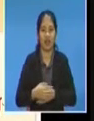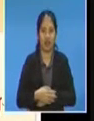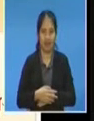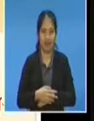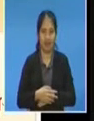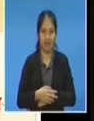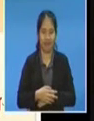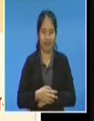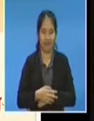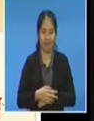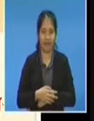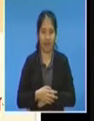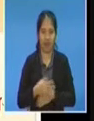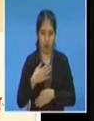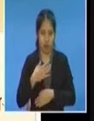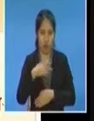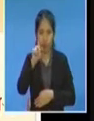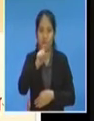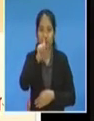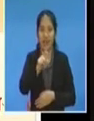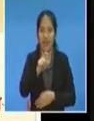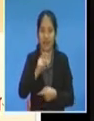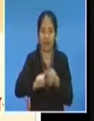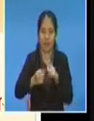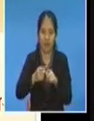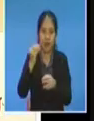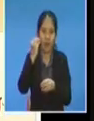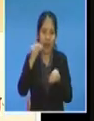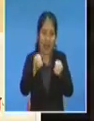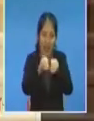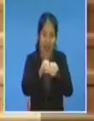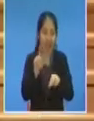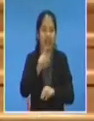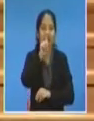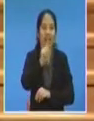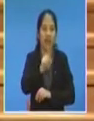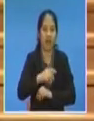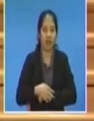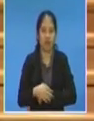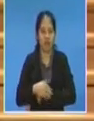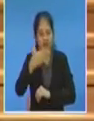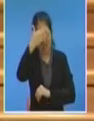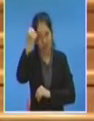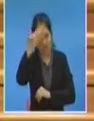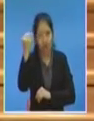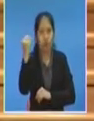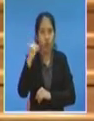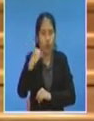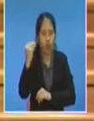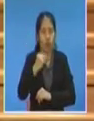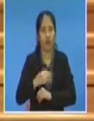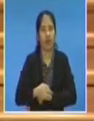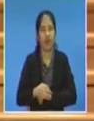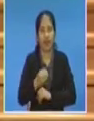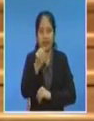อผมถามเพื่อนบ้านว่าหลงหลงลืมลืมแล้วทำไมไม่ซื้ออาหารเสริม